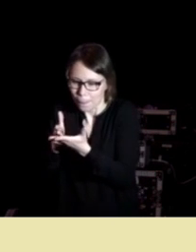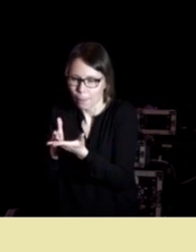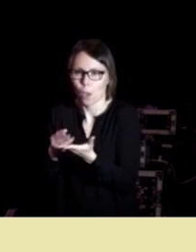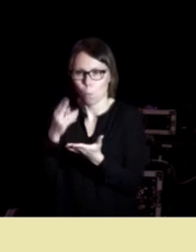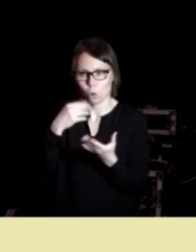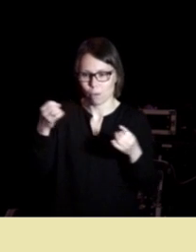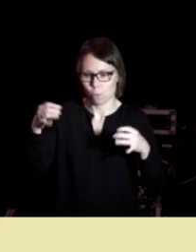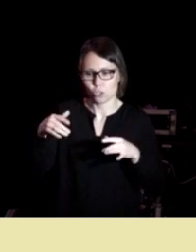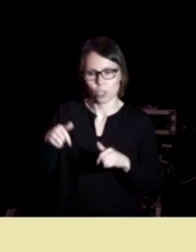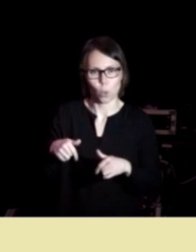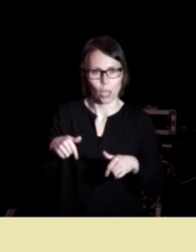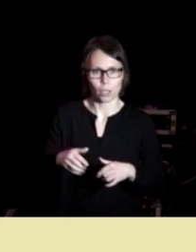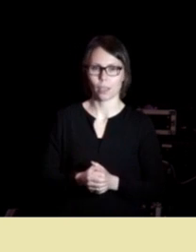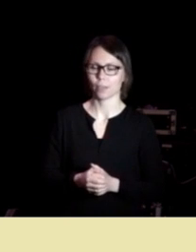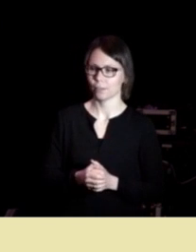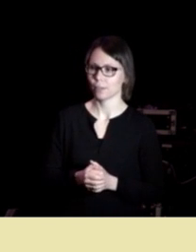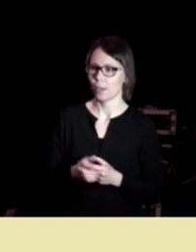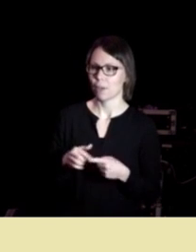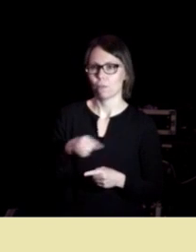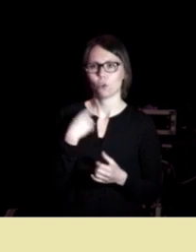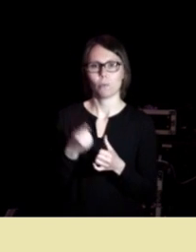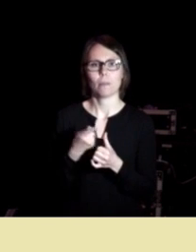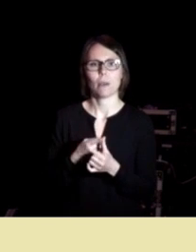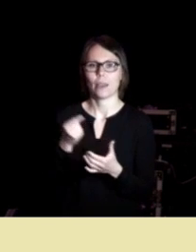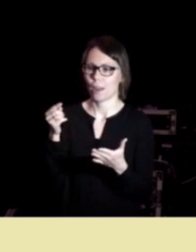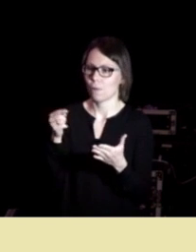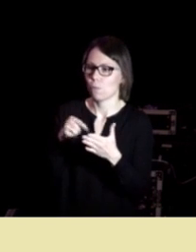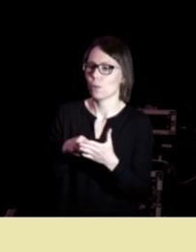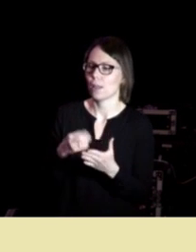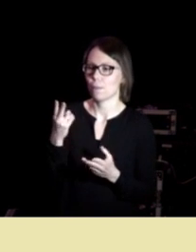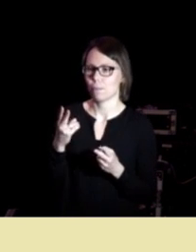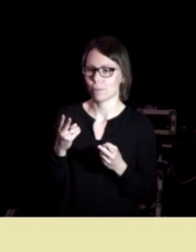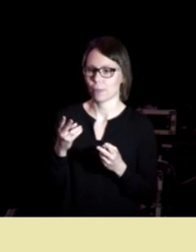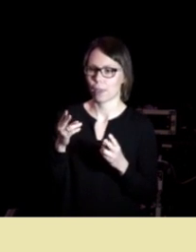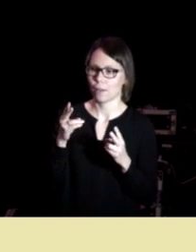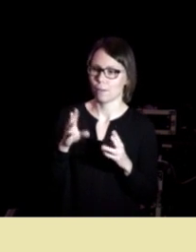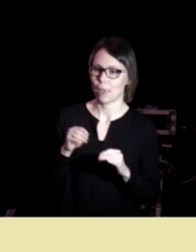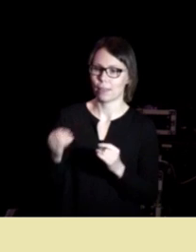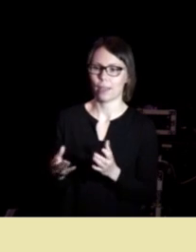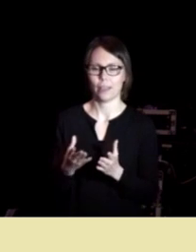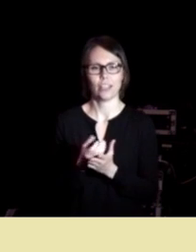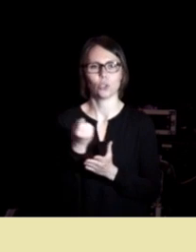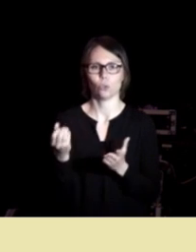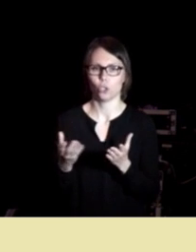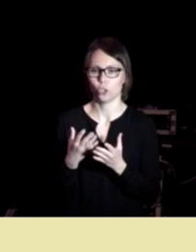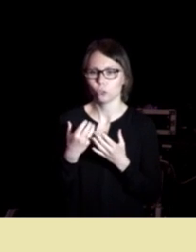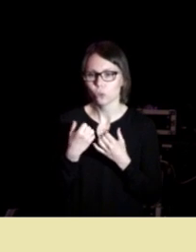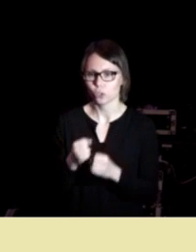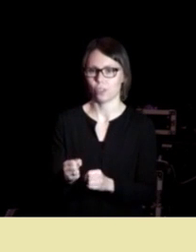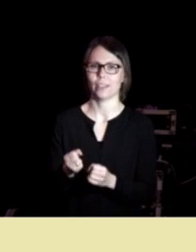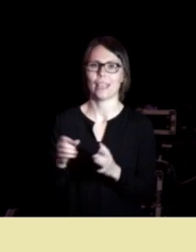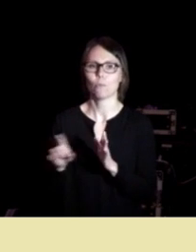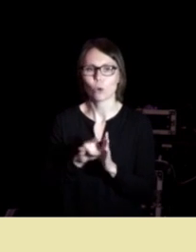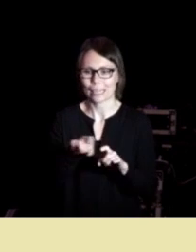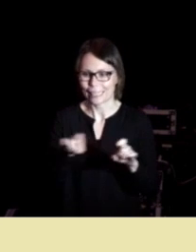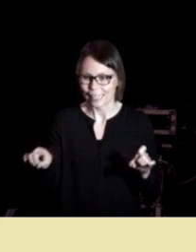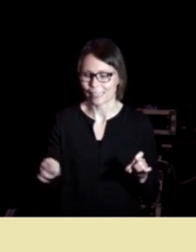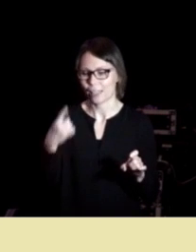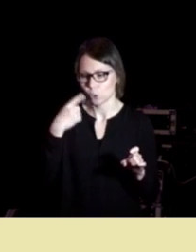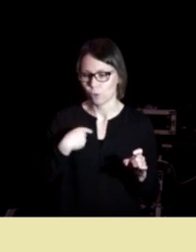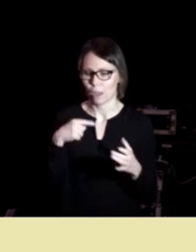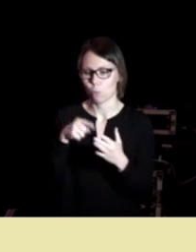å få belyst underveis. Men vårt primære mål er jo bedre ressursutnyttelse i poliklinikkene, for vi tror at det er det som må til på lang sikt, og så skal